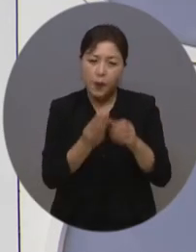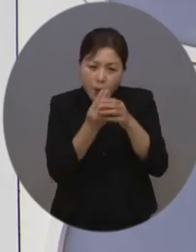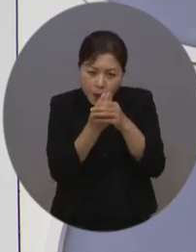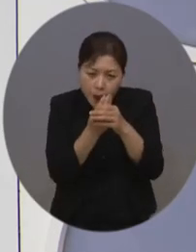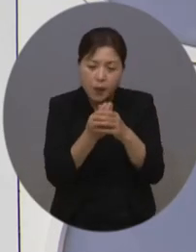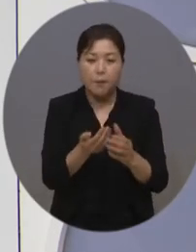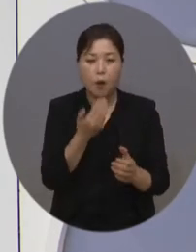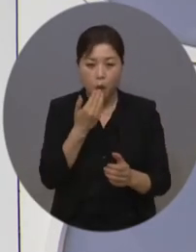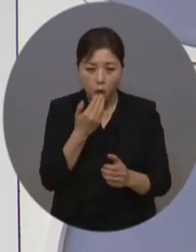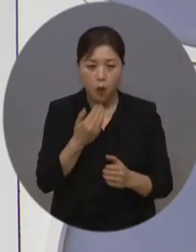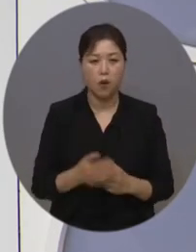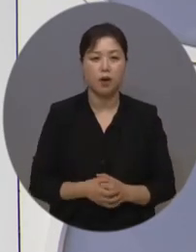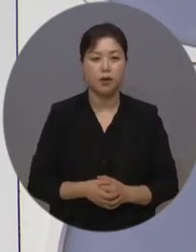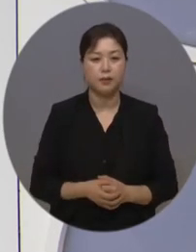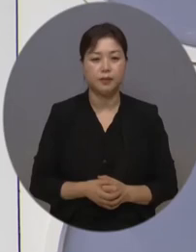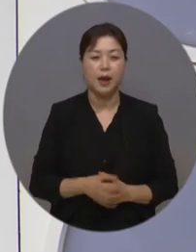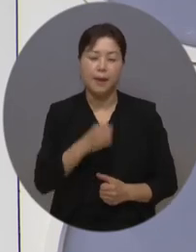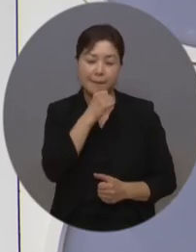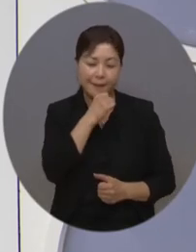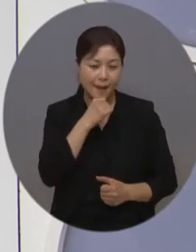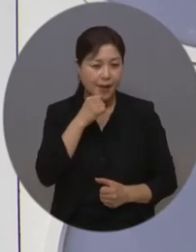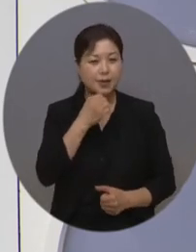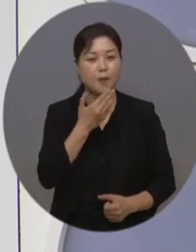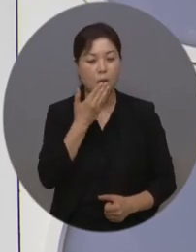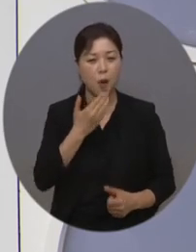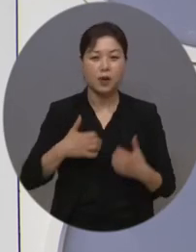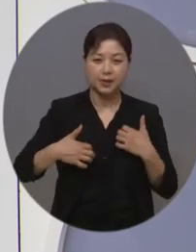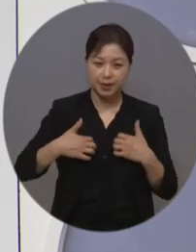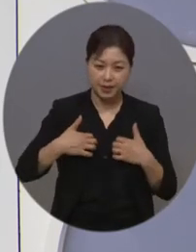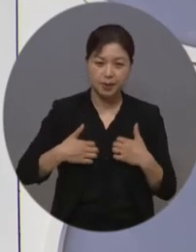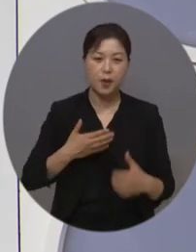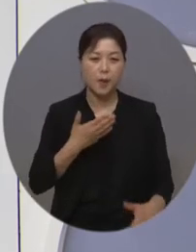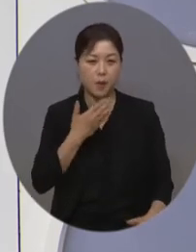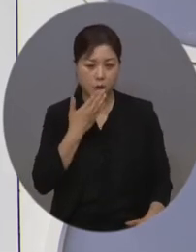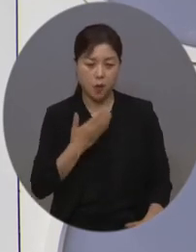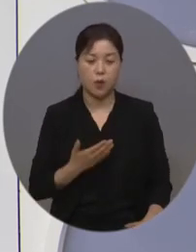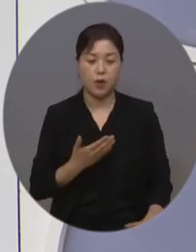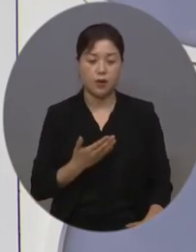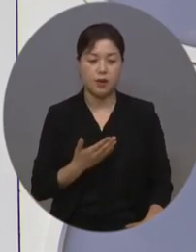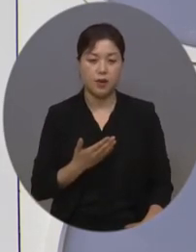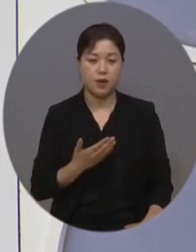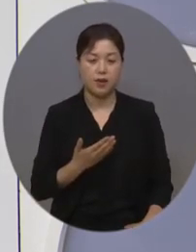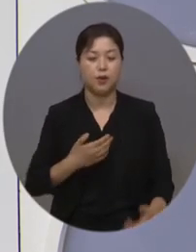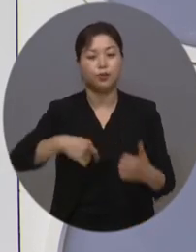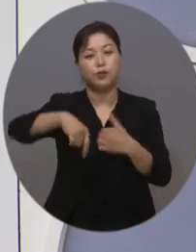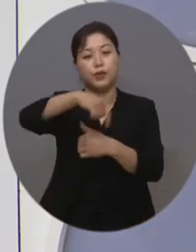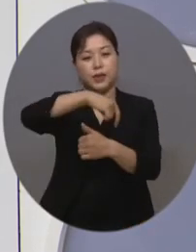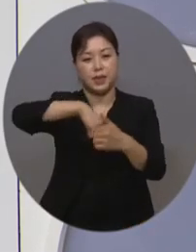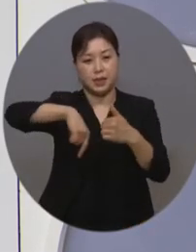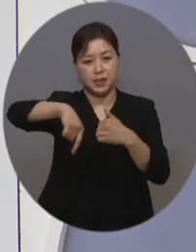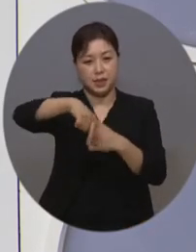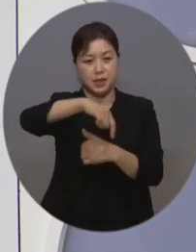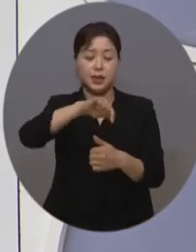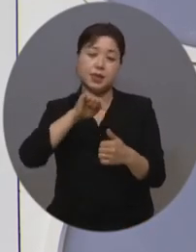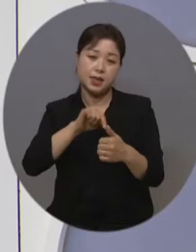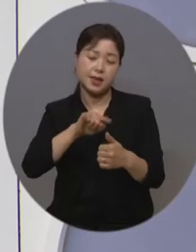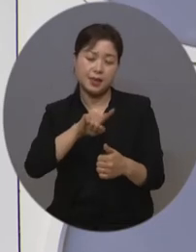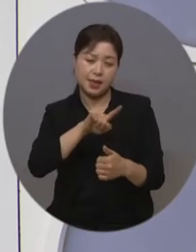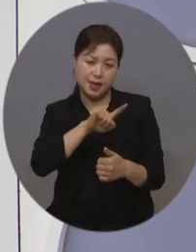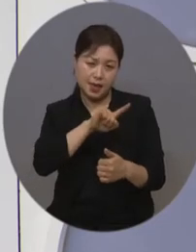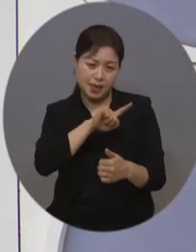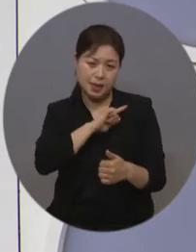소식을 하고 그러고 이제 맛있게 먹고 즐겁게 먹고 이제 이런 그 식사 분위기가 뭐니